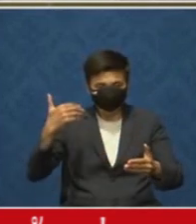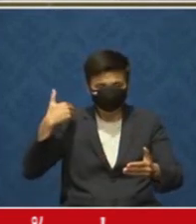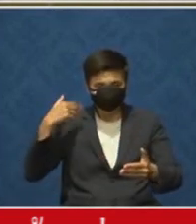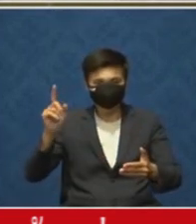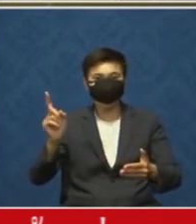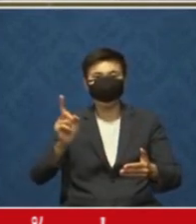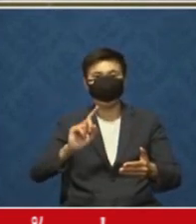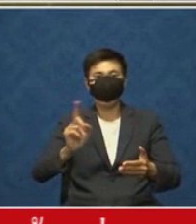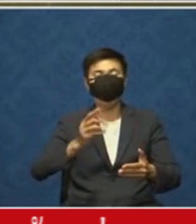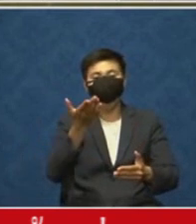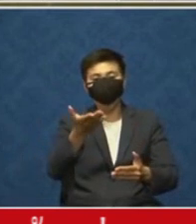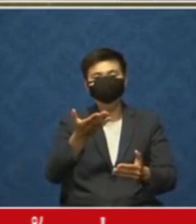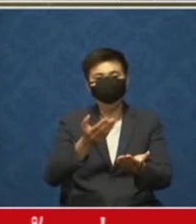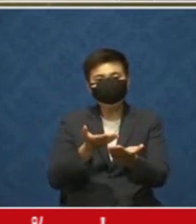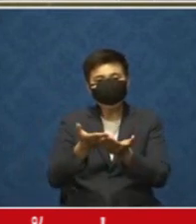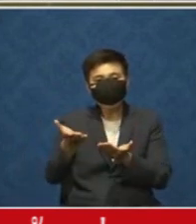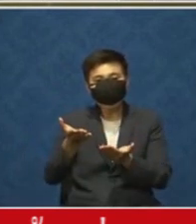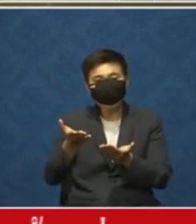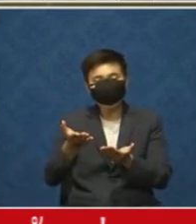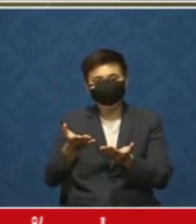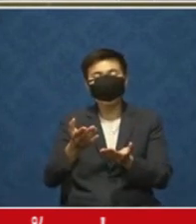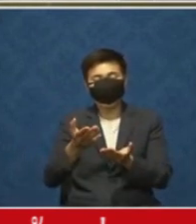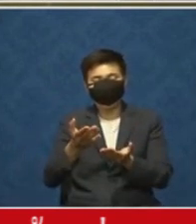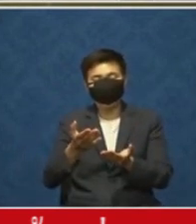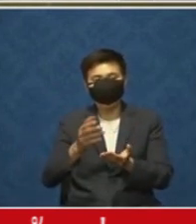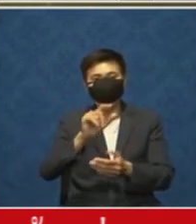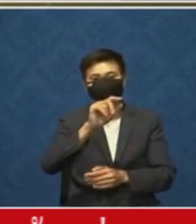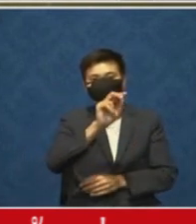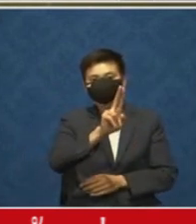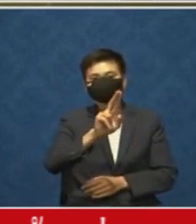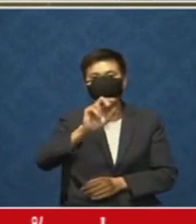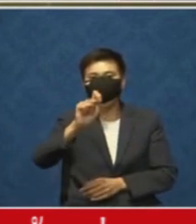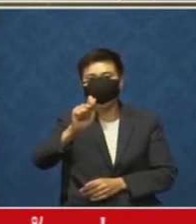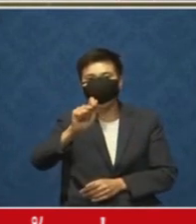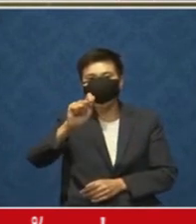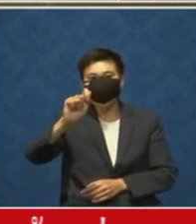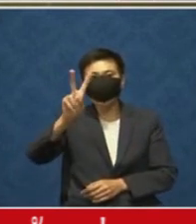การขอจัดซื้อครับ UAV 3ลำ